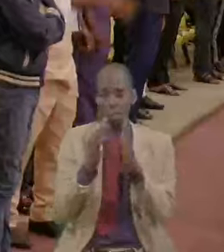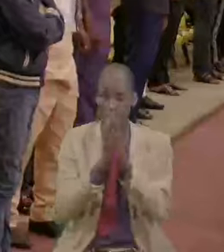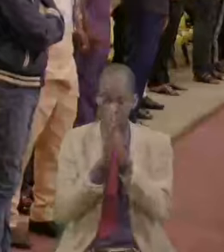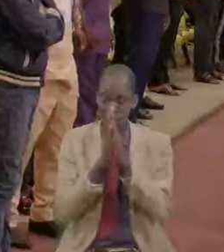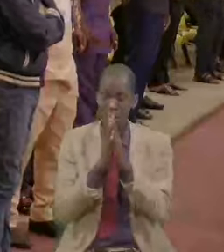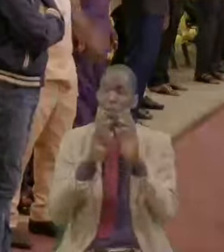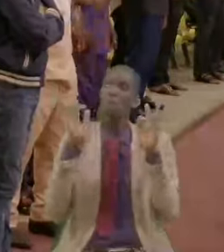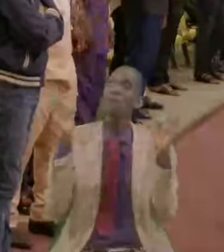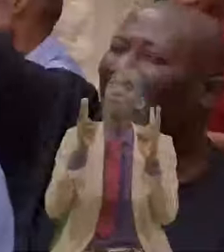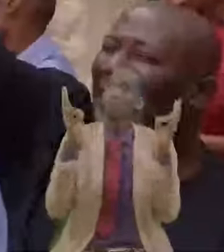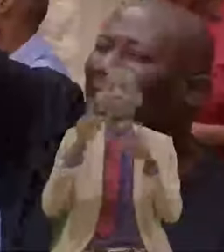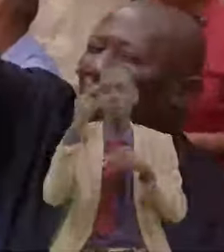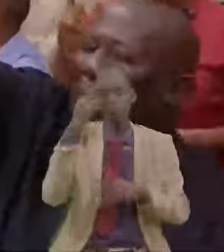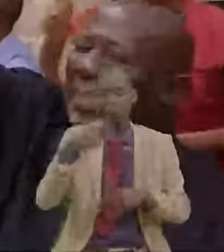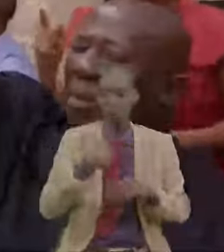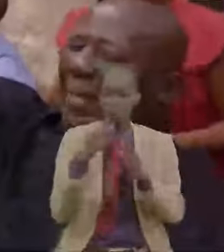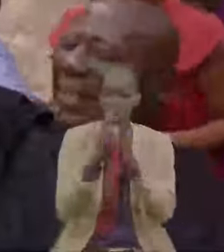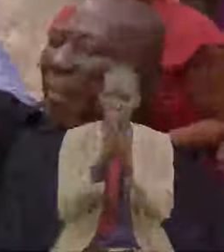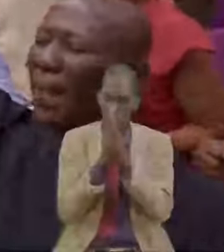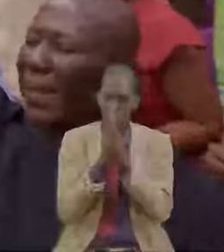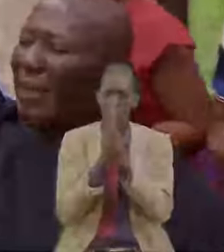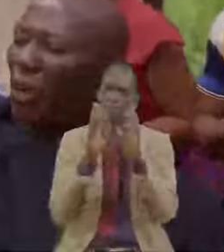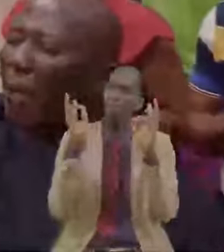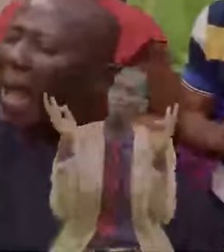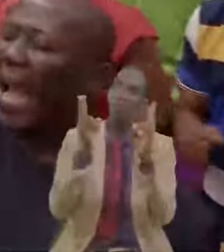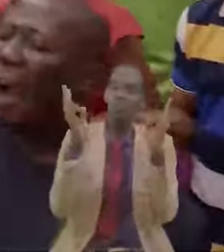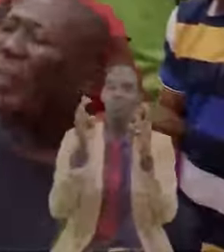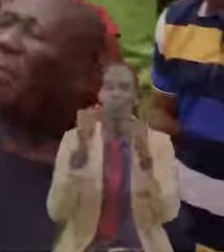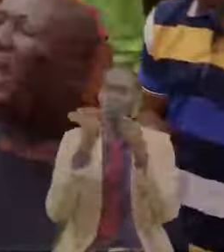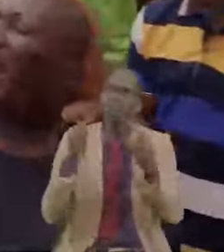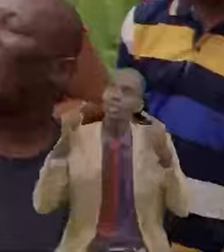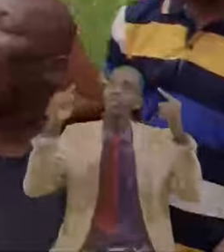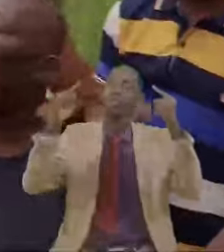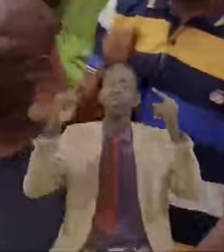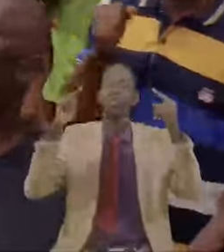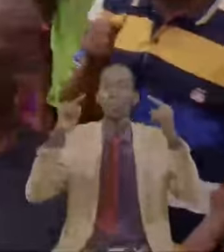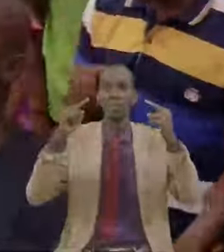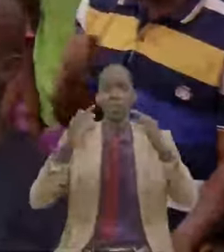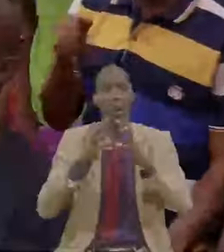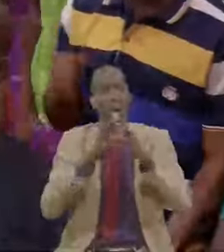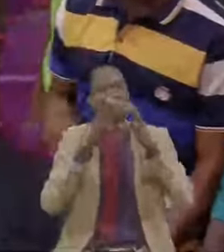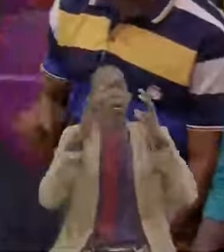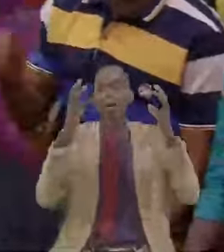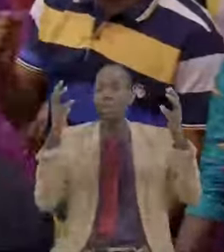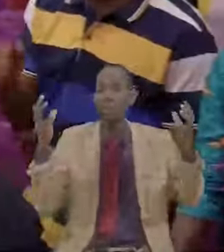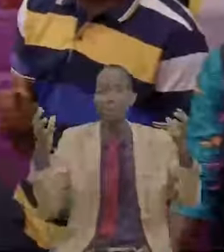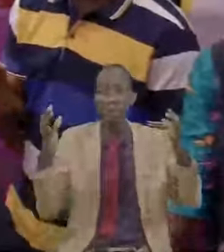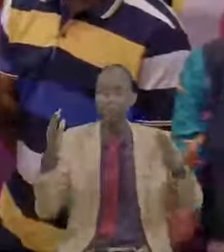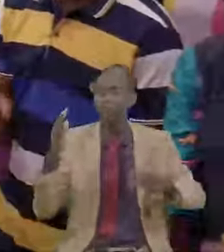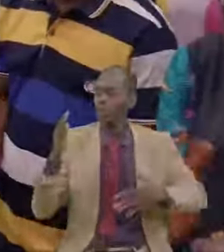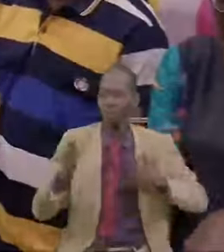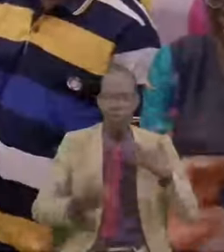moi. La victoire. La victoire. Le succès. L'abondance. La joie.